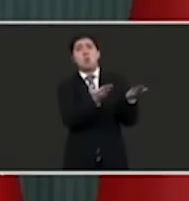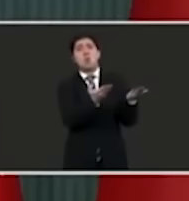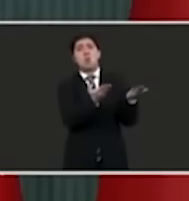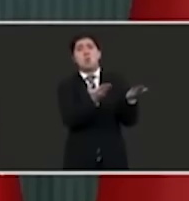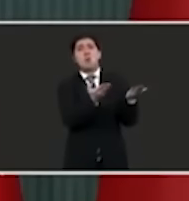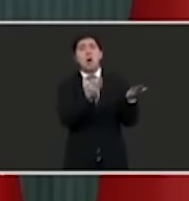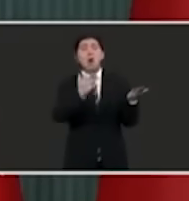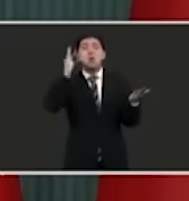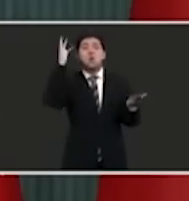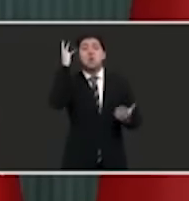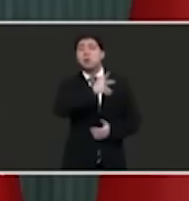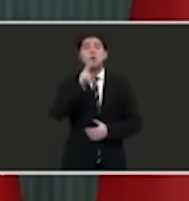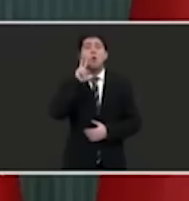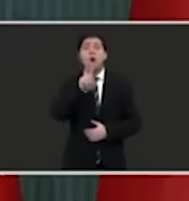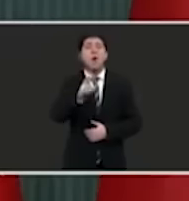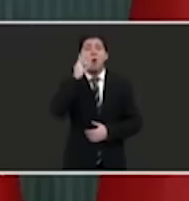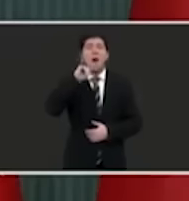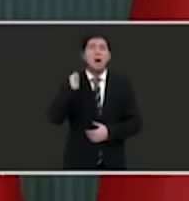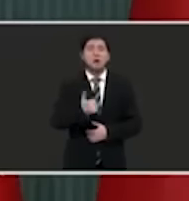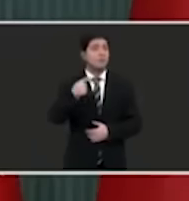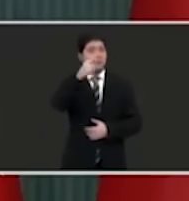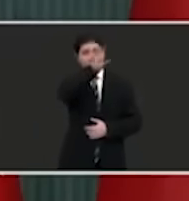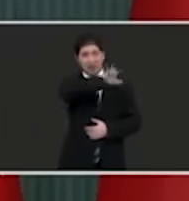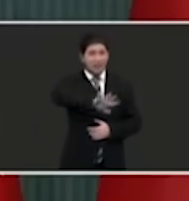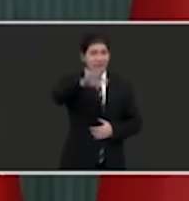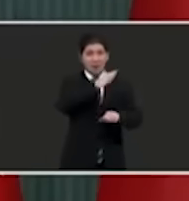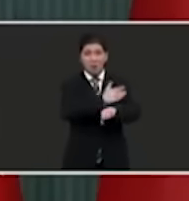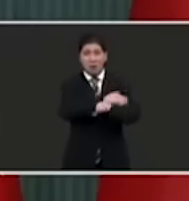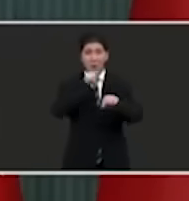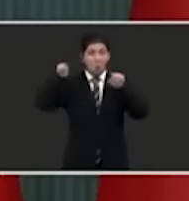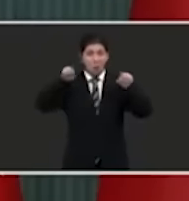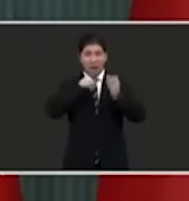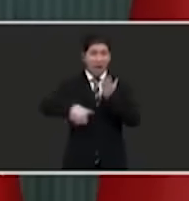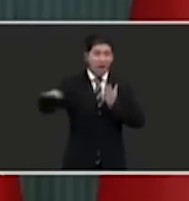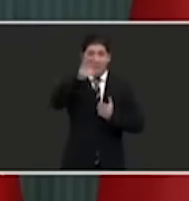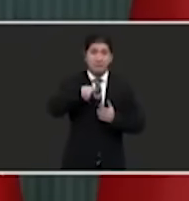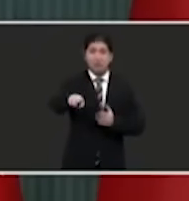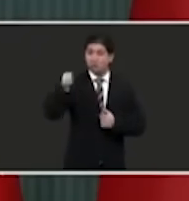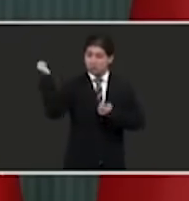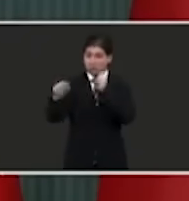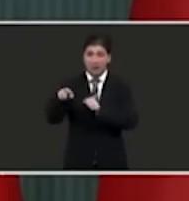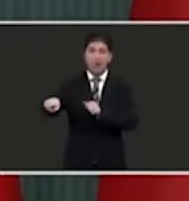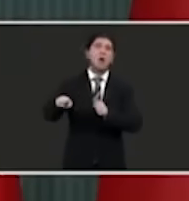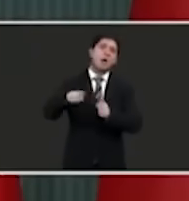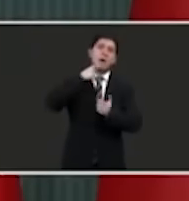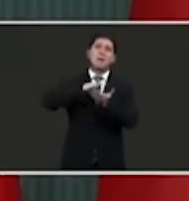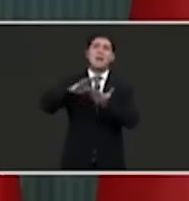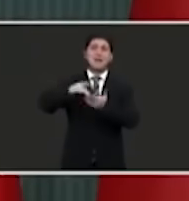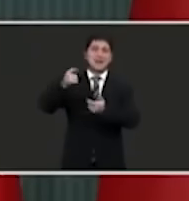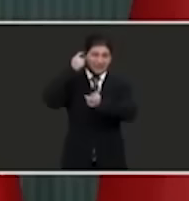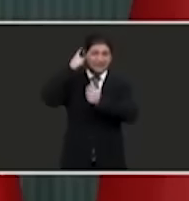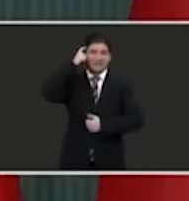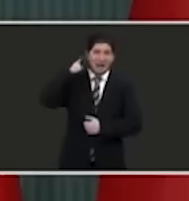Asıl utanç verici olan ise batılı ülkelerin katliamlarına kılıf uydurma noktasında